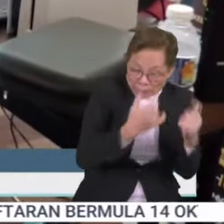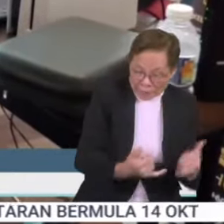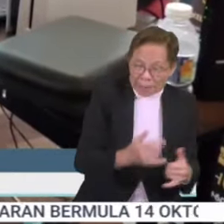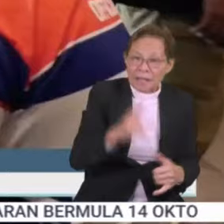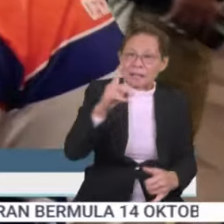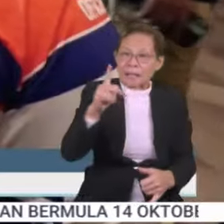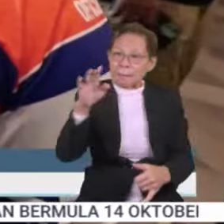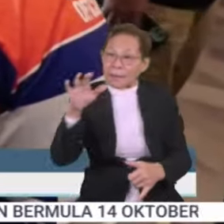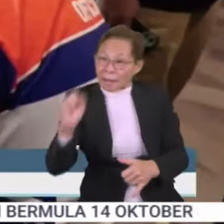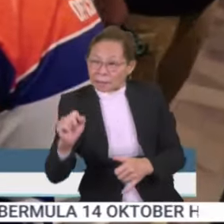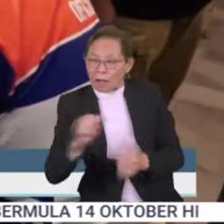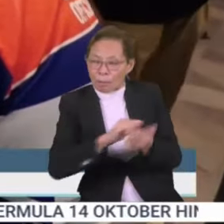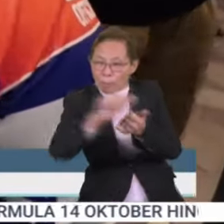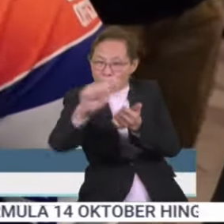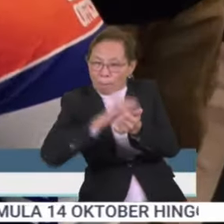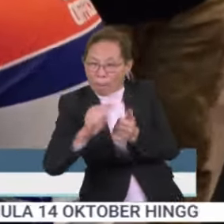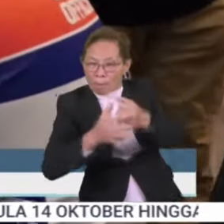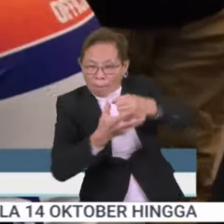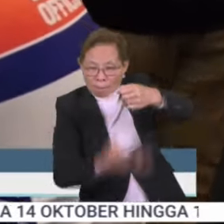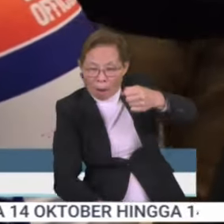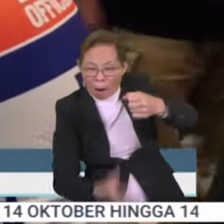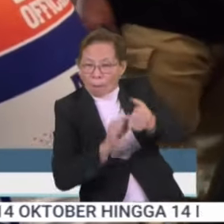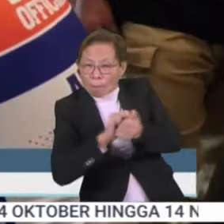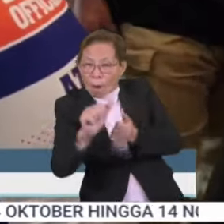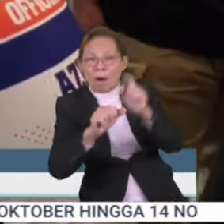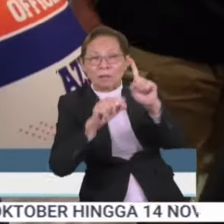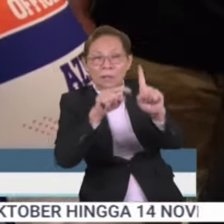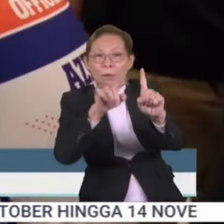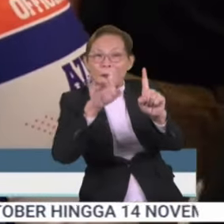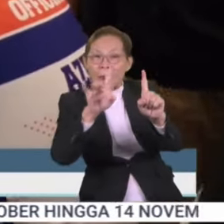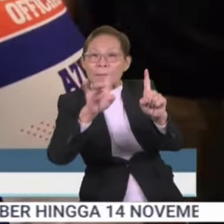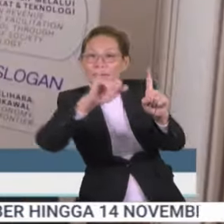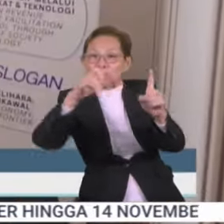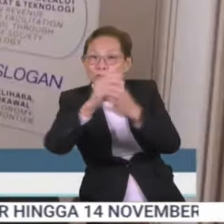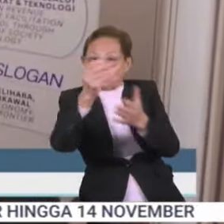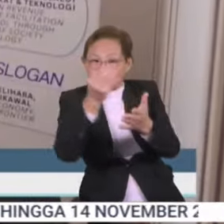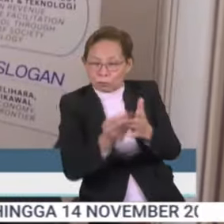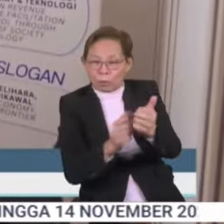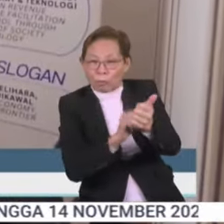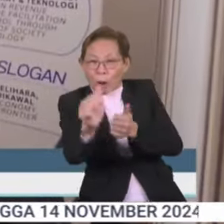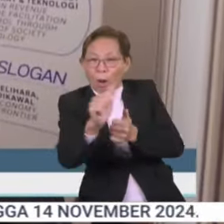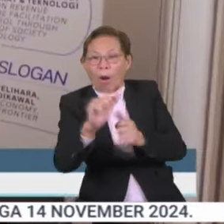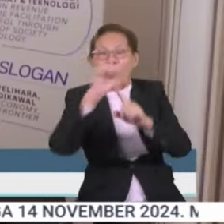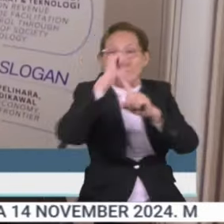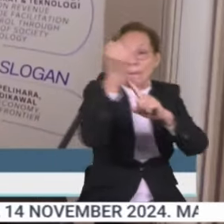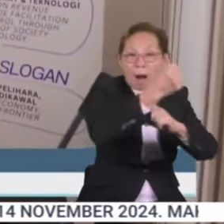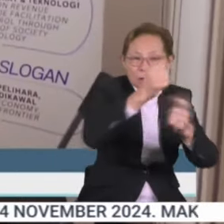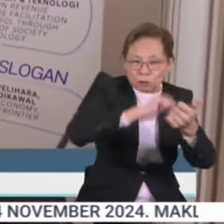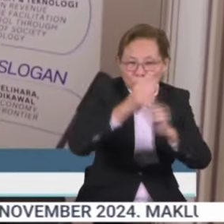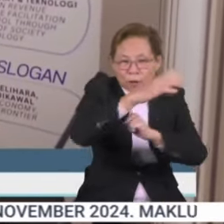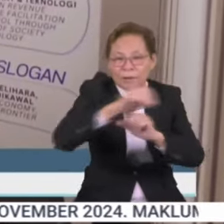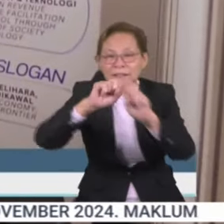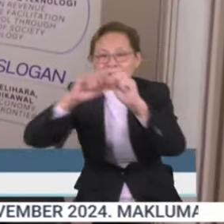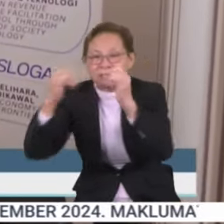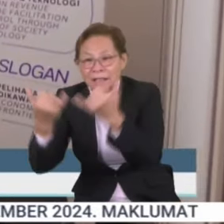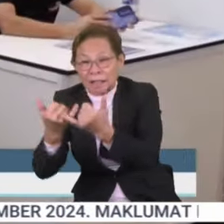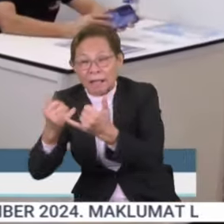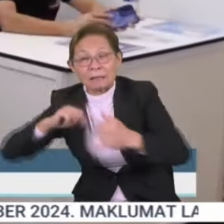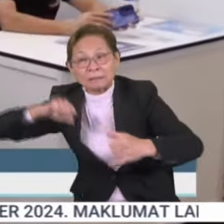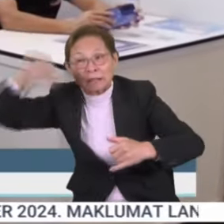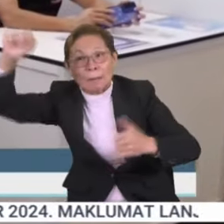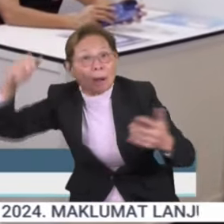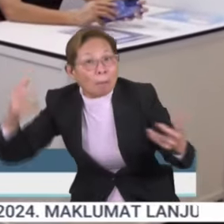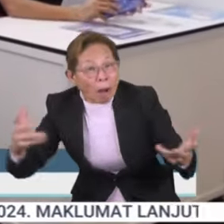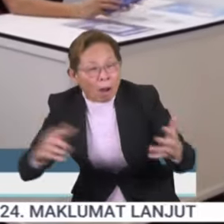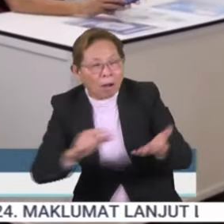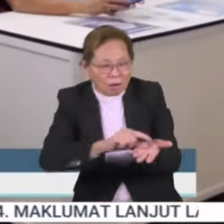Kementerian belia dan sukan meluluskan peruntukan r.8 juta Kepada pertubuhan sukan dan Syarikat di Sabah